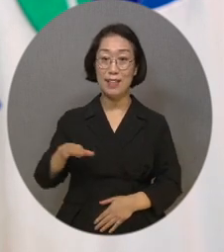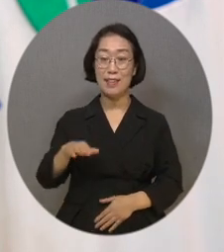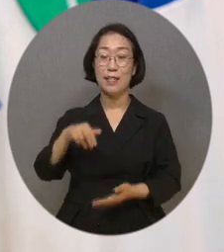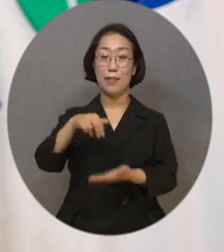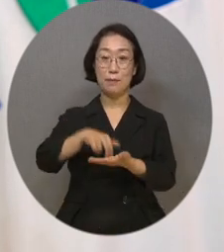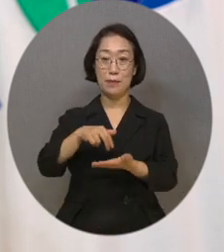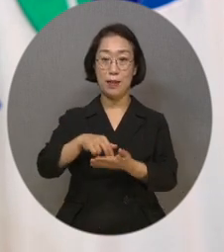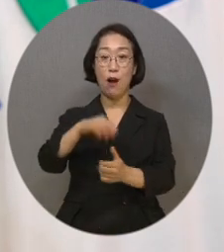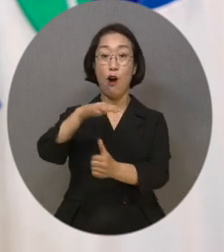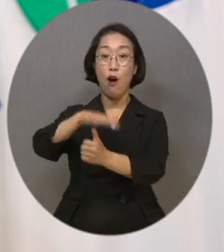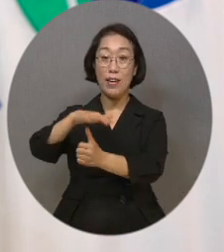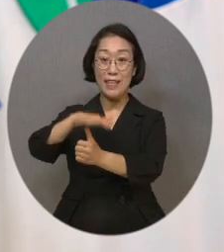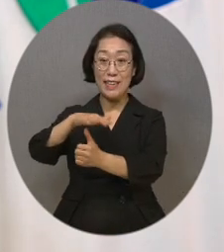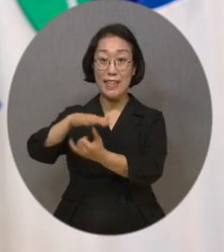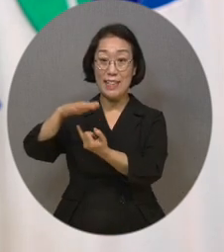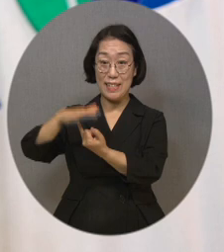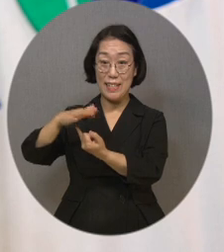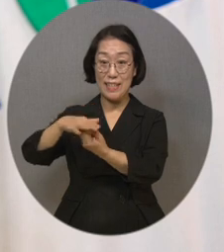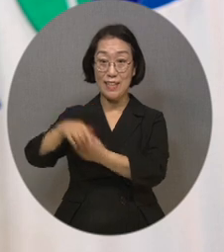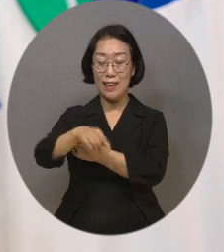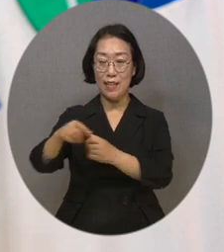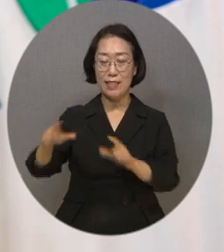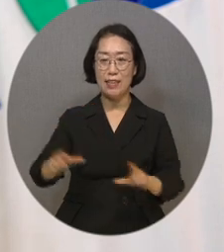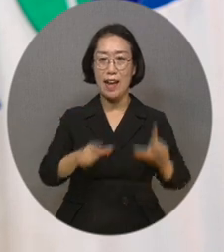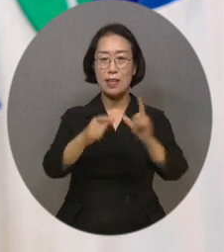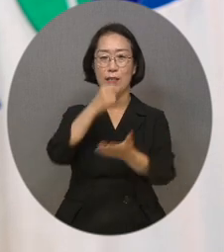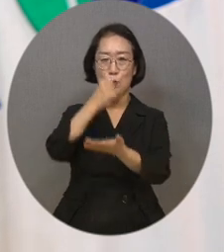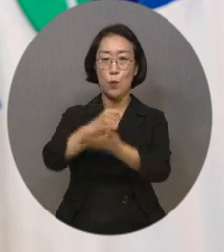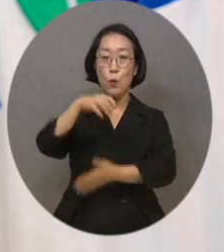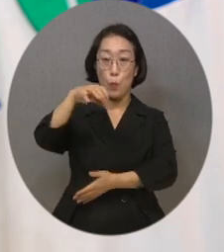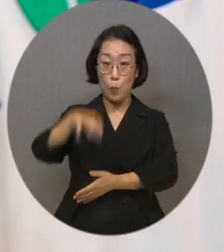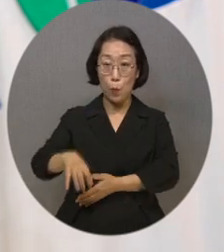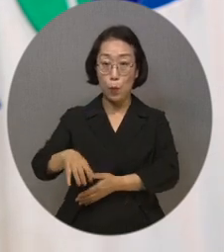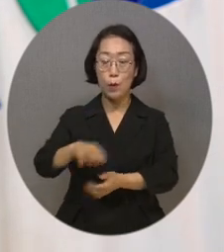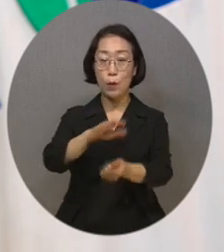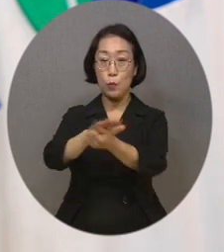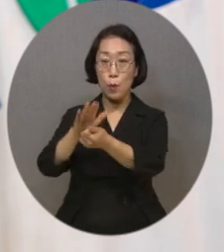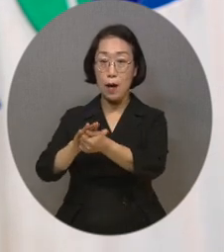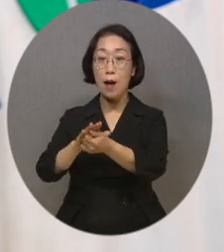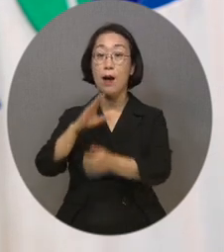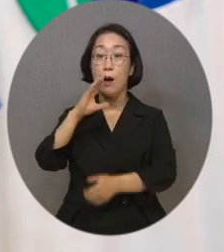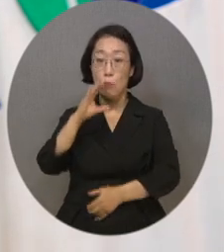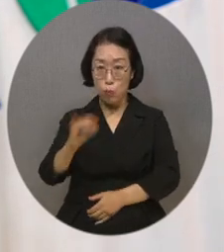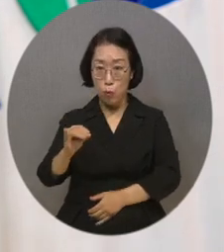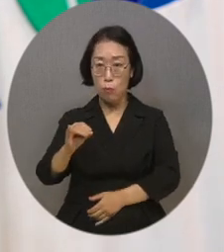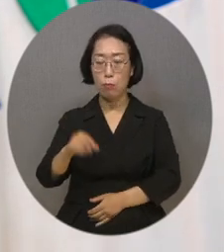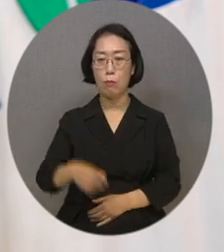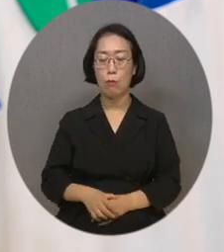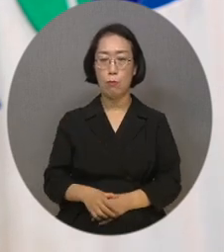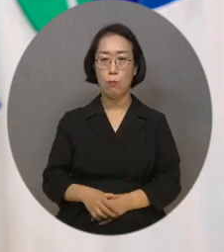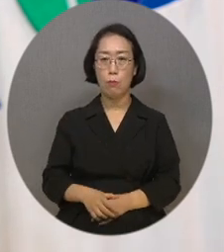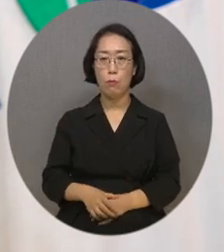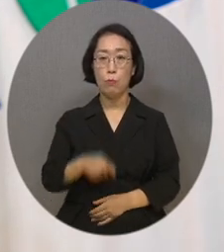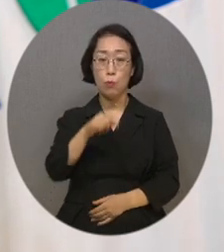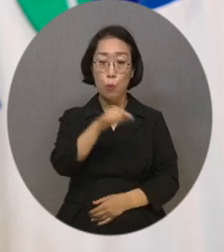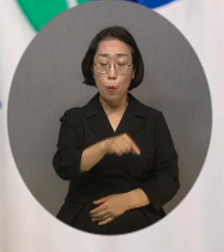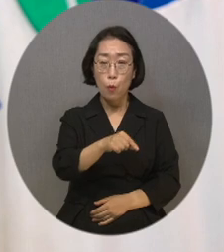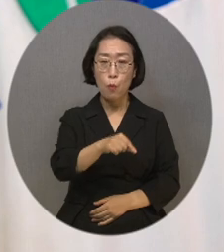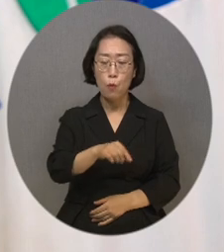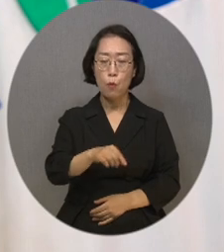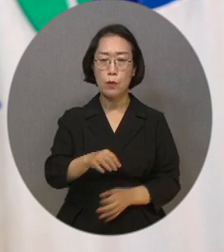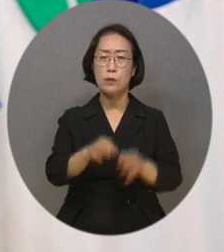이제 어린이들이 살기 좋은 곳을 만들기도 해야 되지만 또 다른 한편으로는 그동안 우리